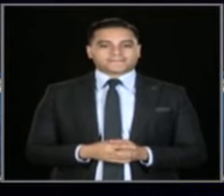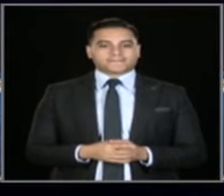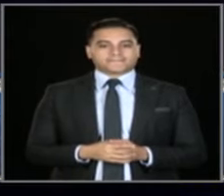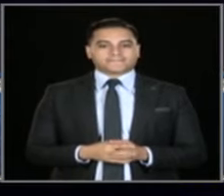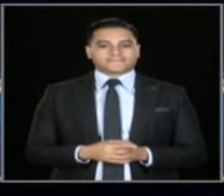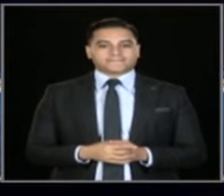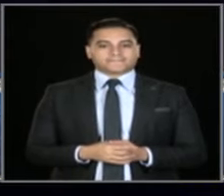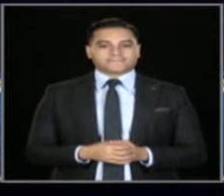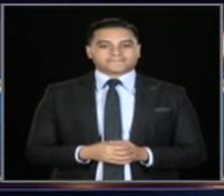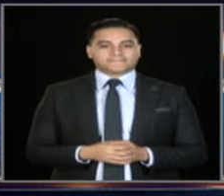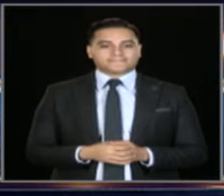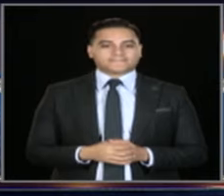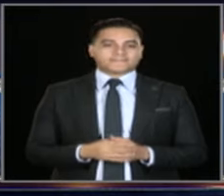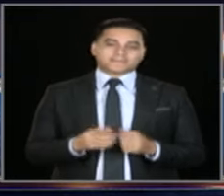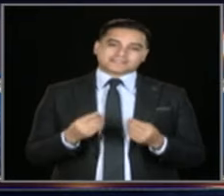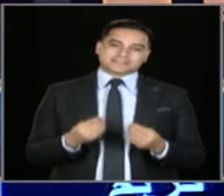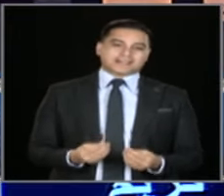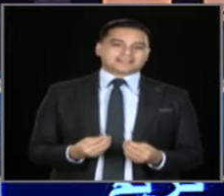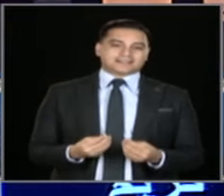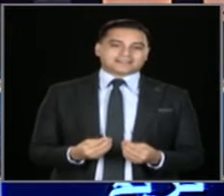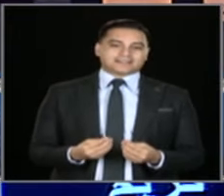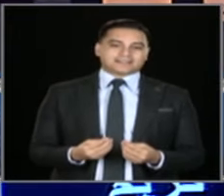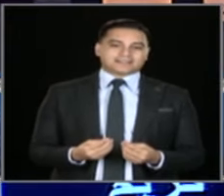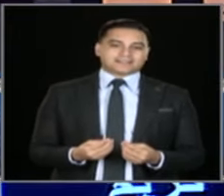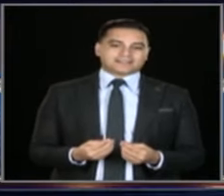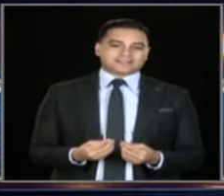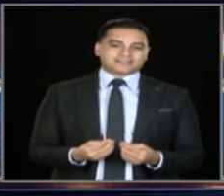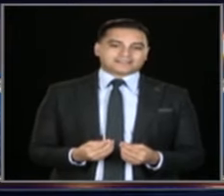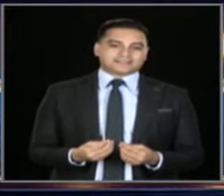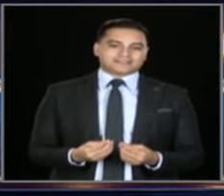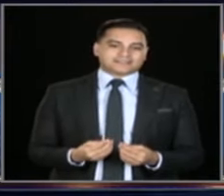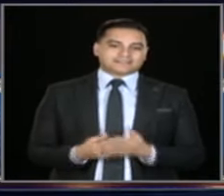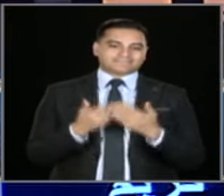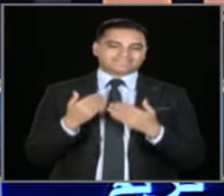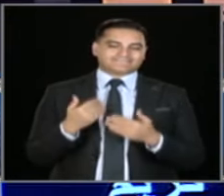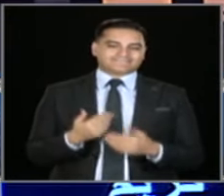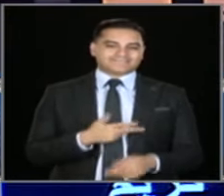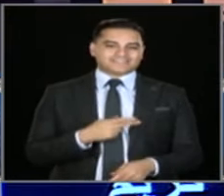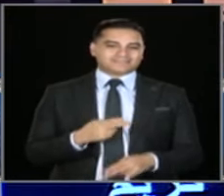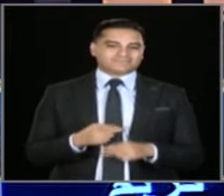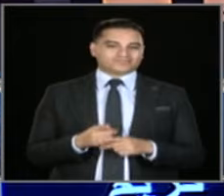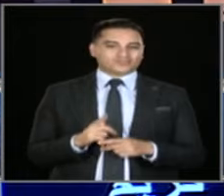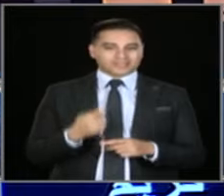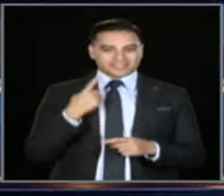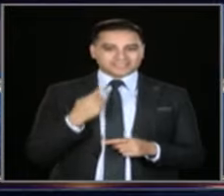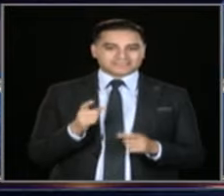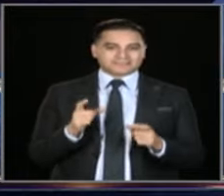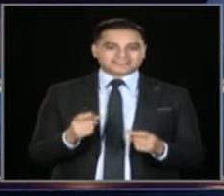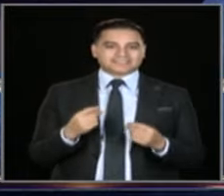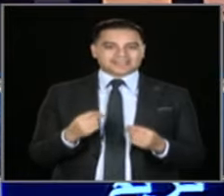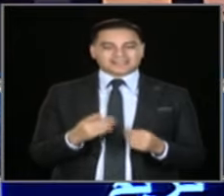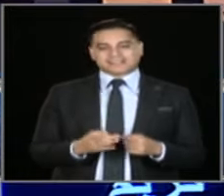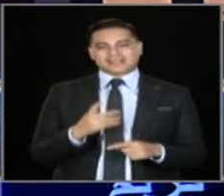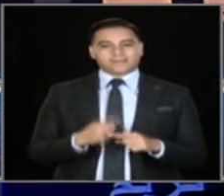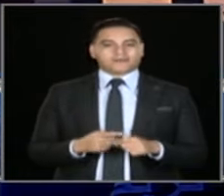طب استنى. فيردر بريمن. لا استنى يا كريم،